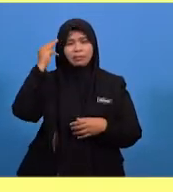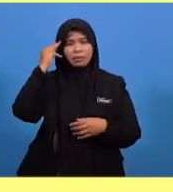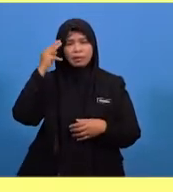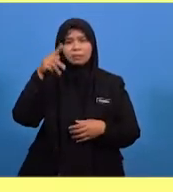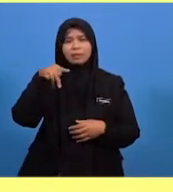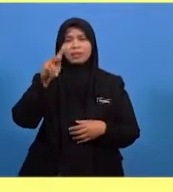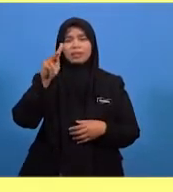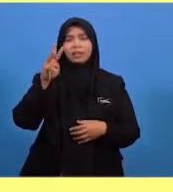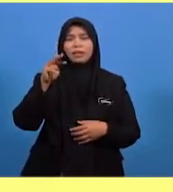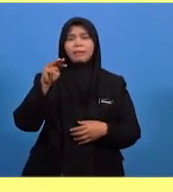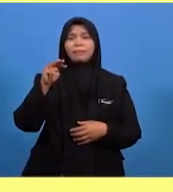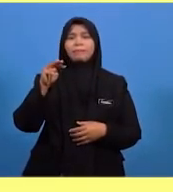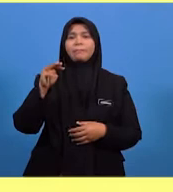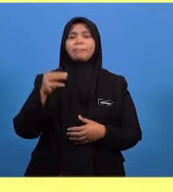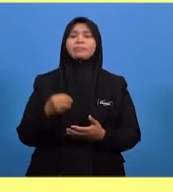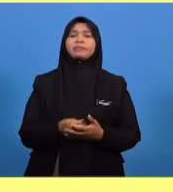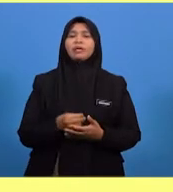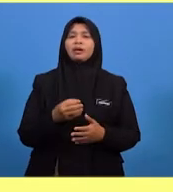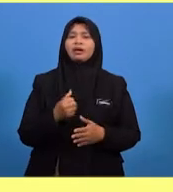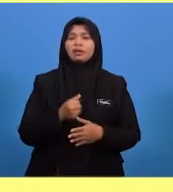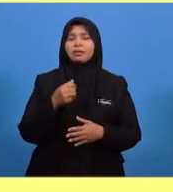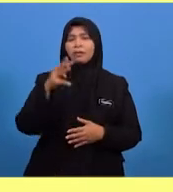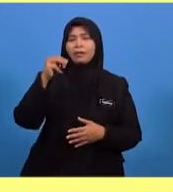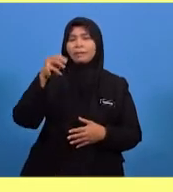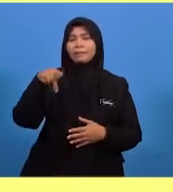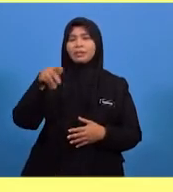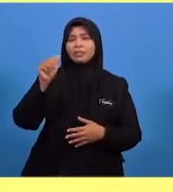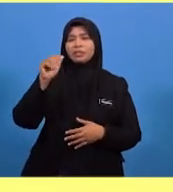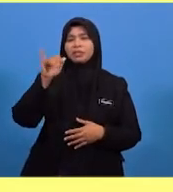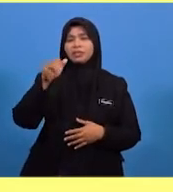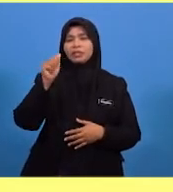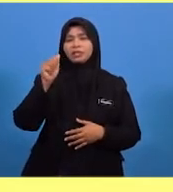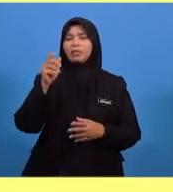Hai pigm atau Pati komunis melayu melalui